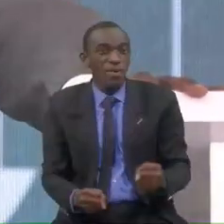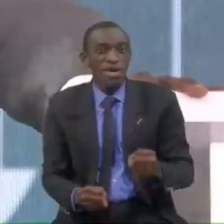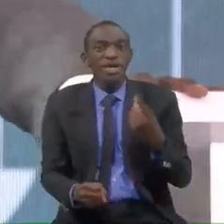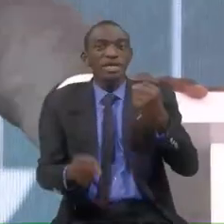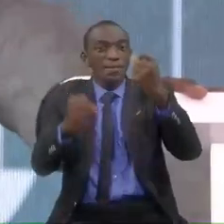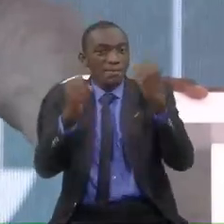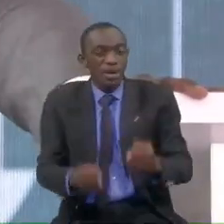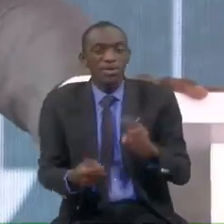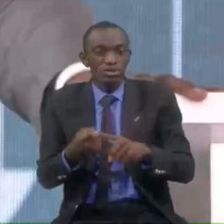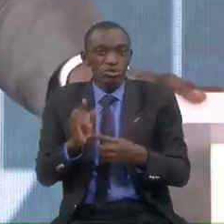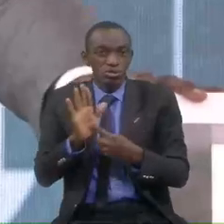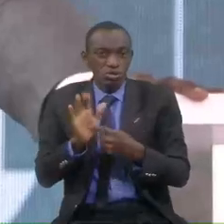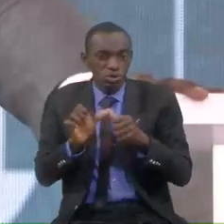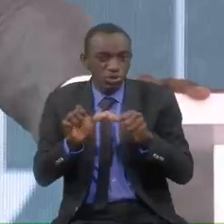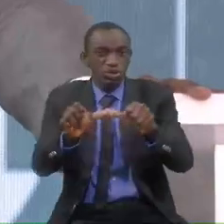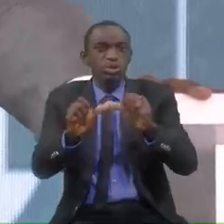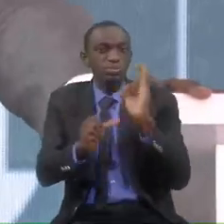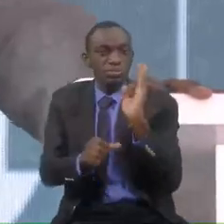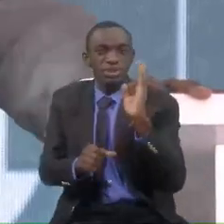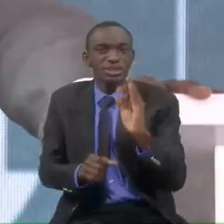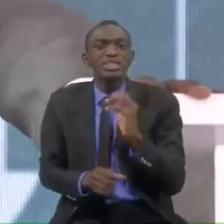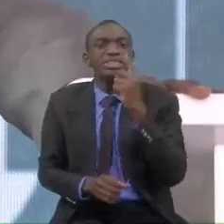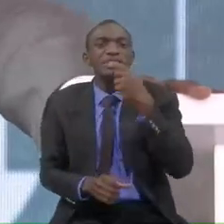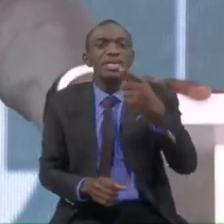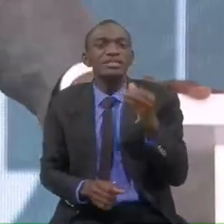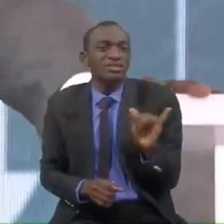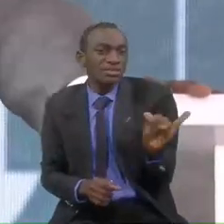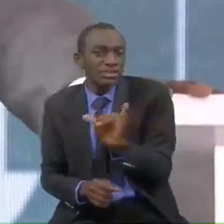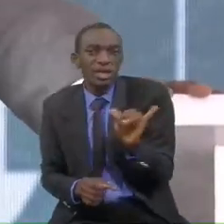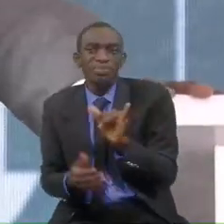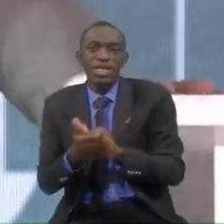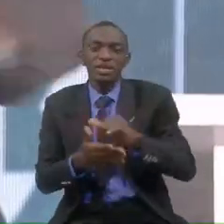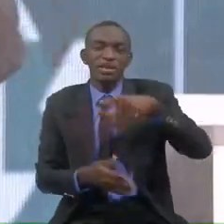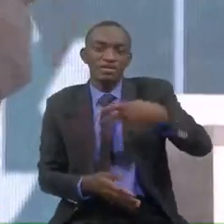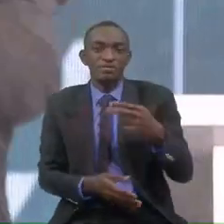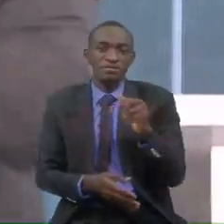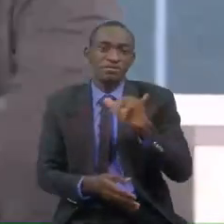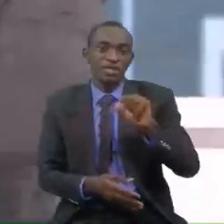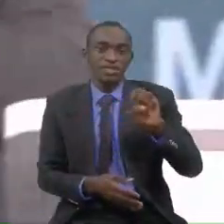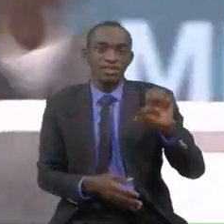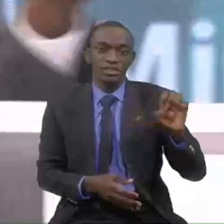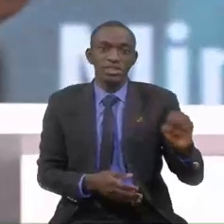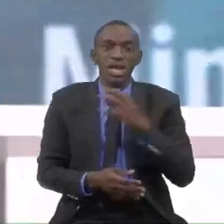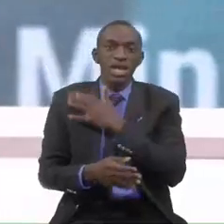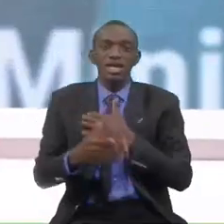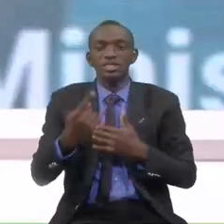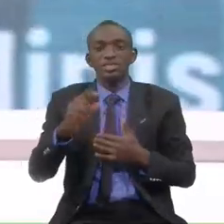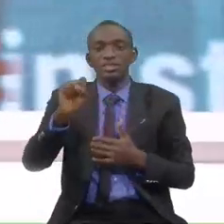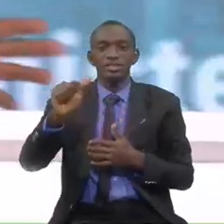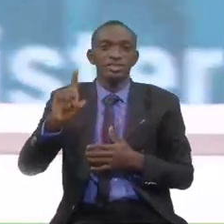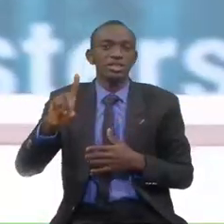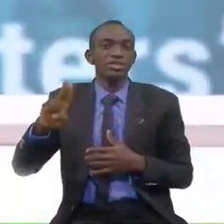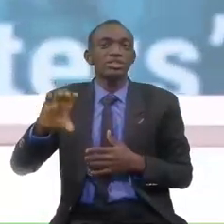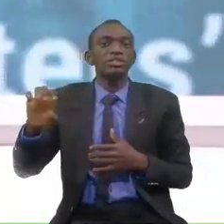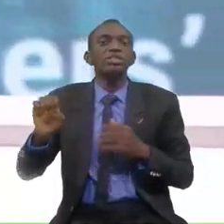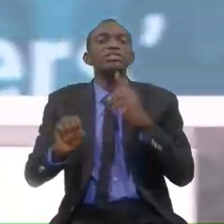pour continuer de prêcher, répéter la même chose que les pharisiens et les sadducéens ont dit que vous ne devez pas dire, que les gens